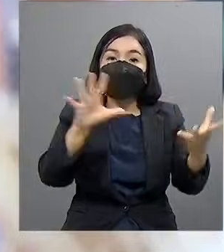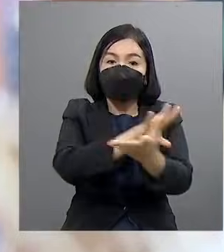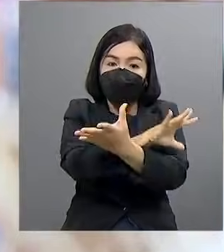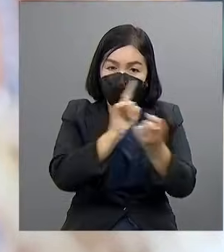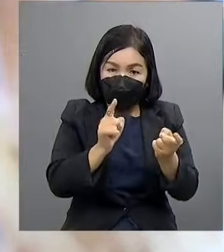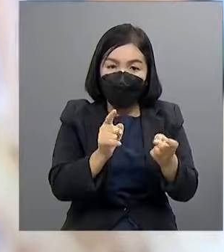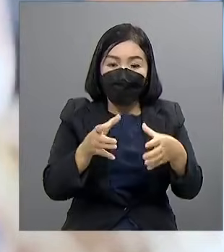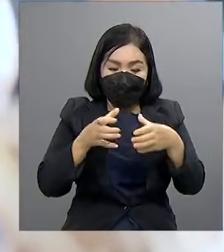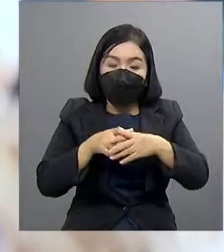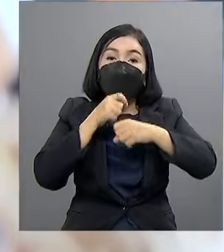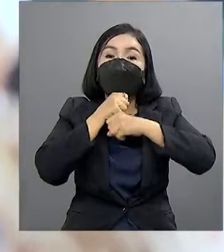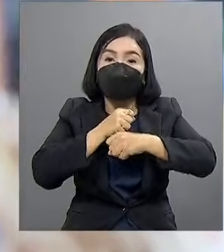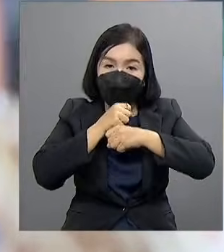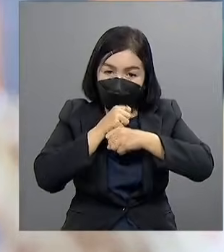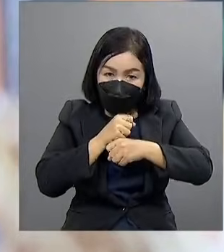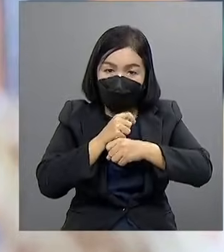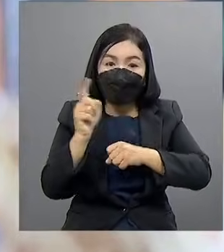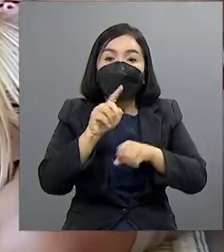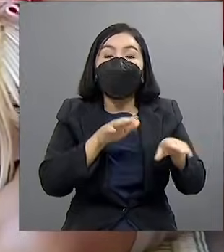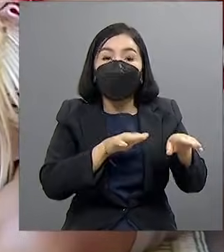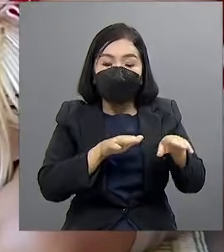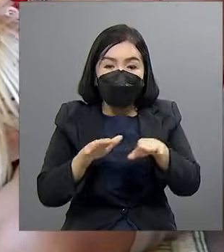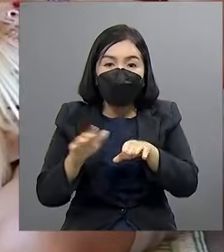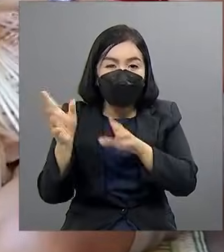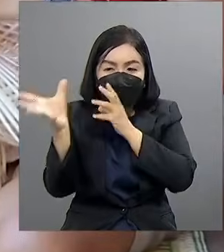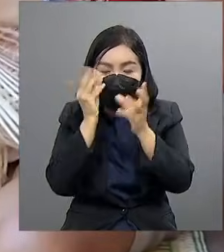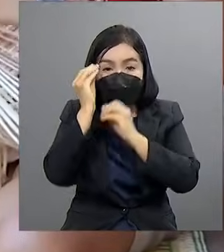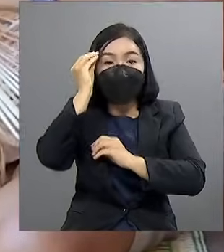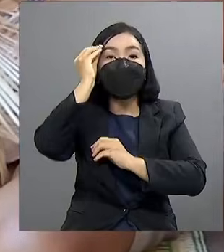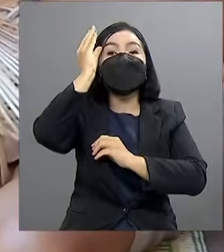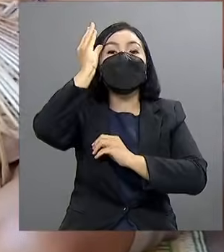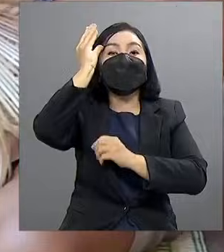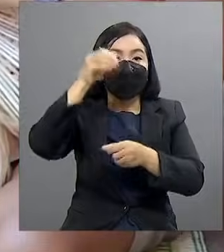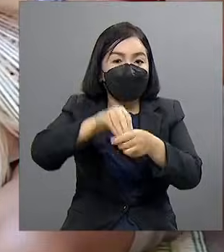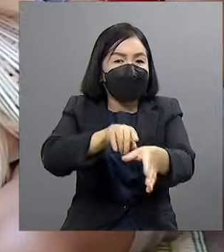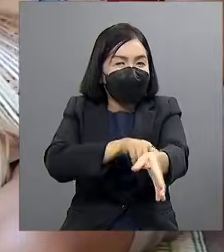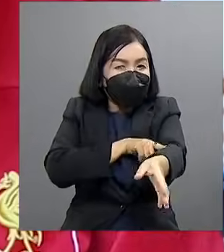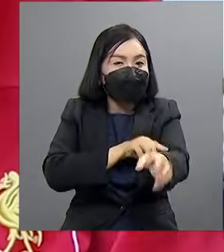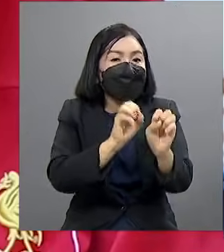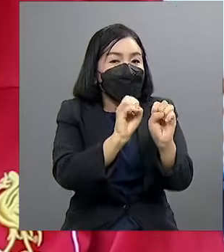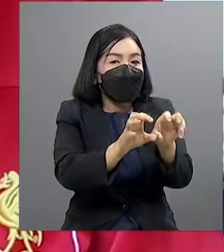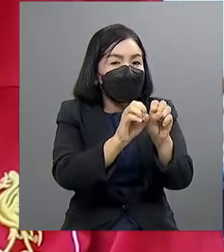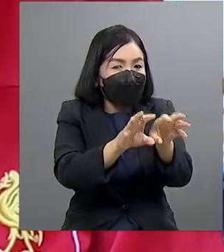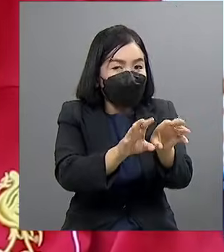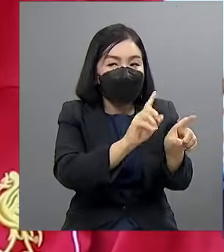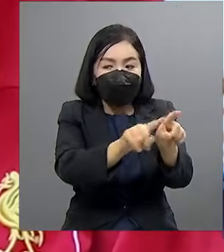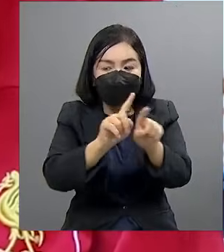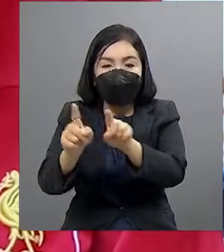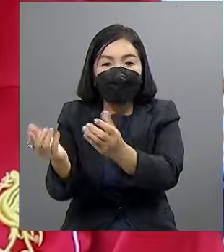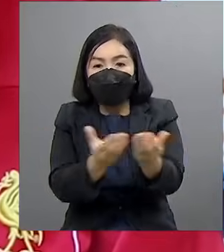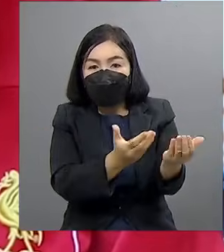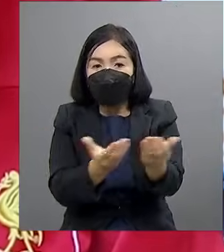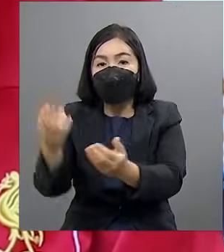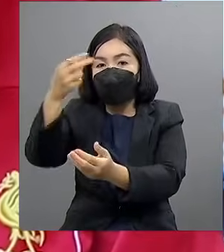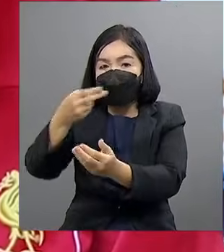ยังมีความเพียบพร้อมด้านความรู้นะคะที่สามารถถ่ายทอด สู่ลูกหลานแล้วก็คนในชุมชนถ่ายท